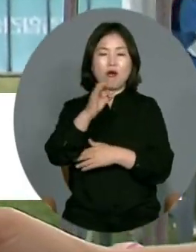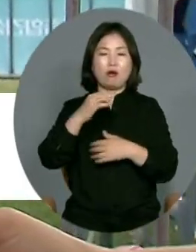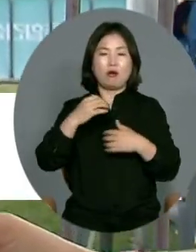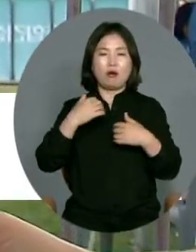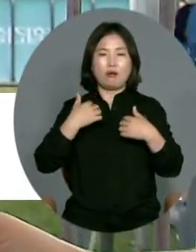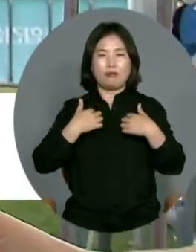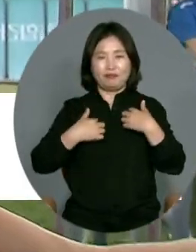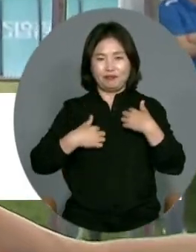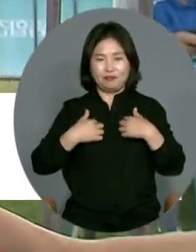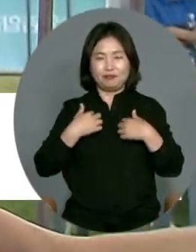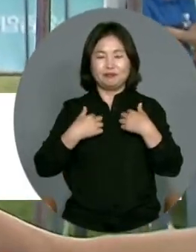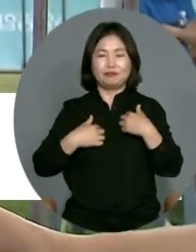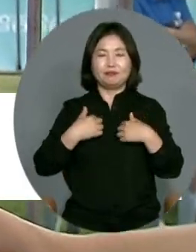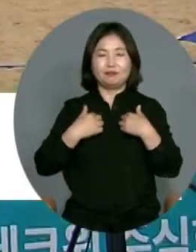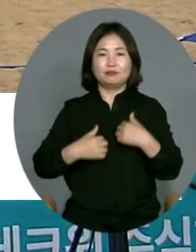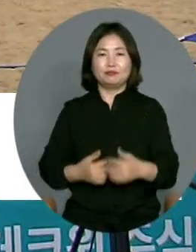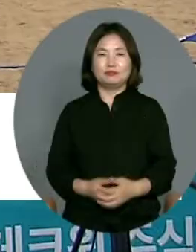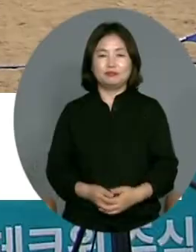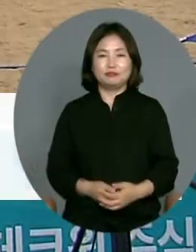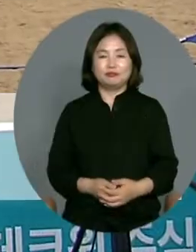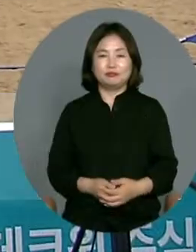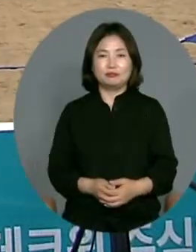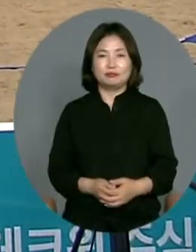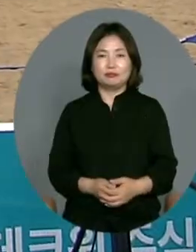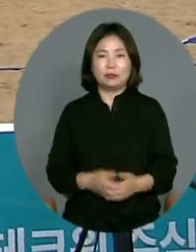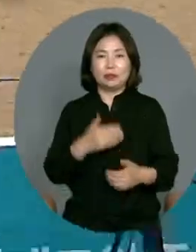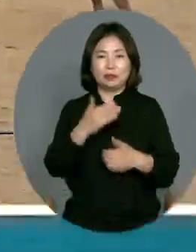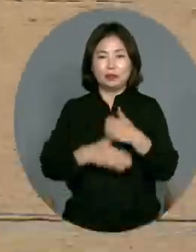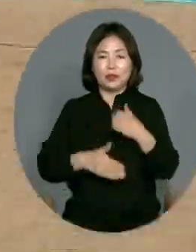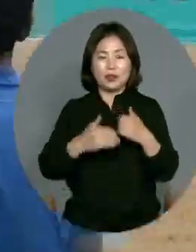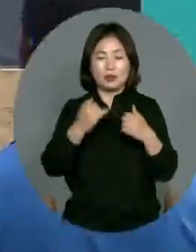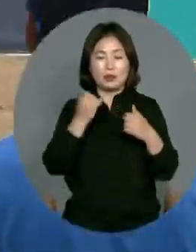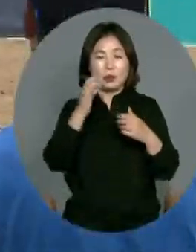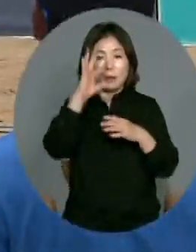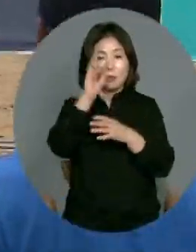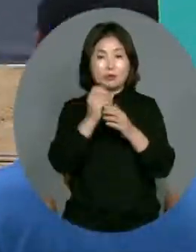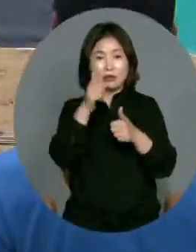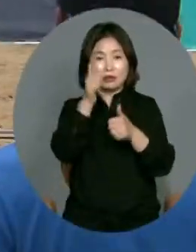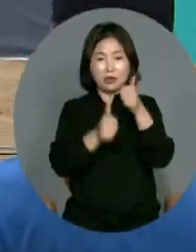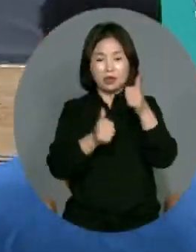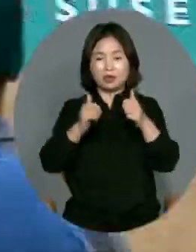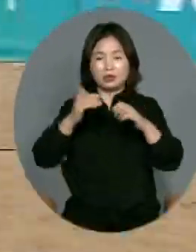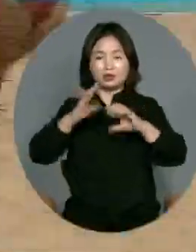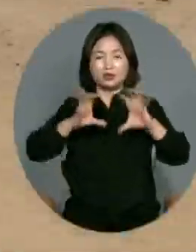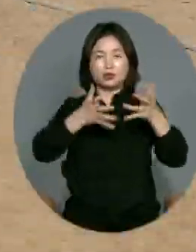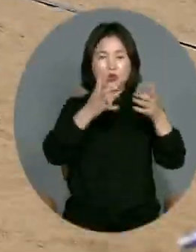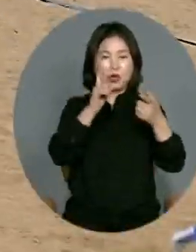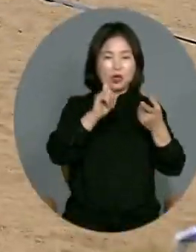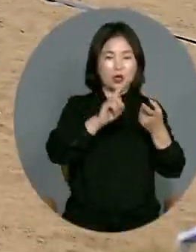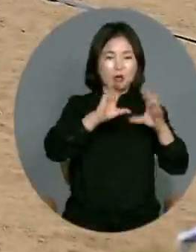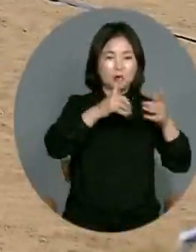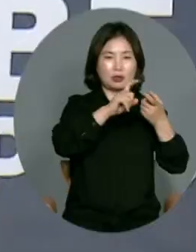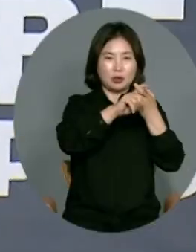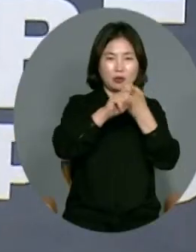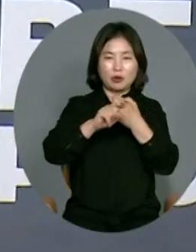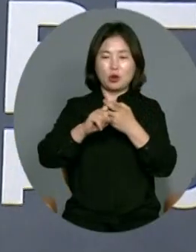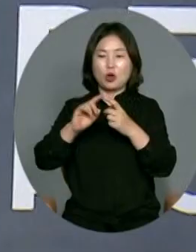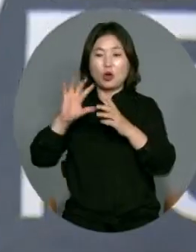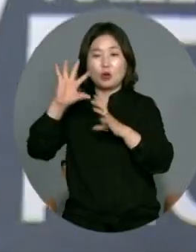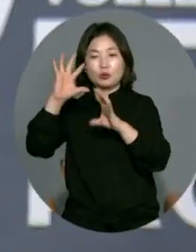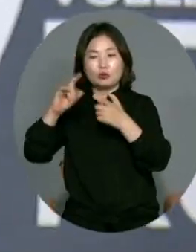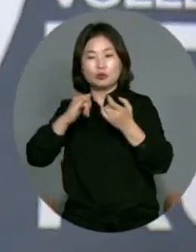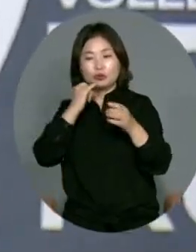돼서 너무 기쁩니다. 대구 비치발리볼은 국제배구연맹과 국제비치발리볼연맹이